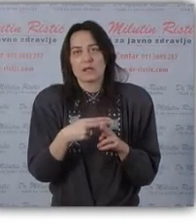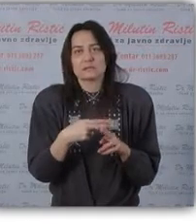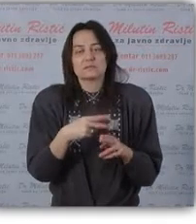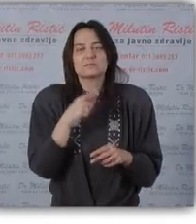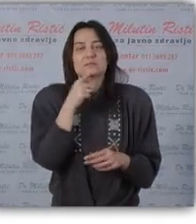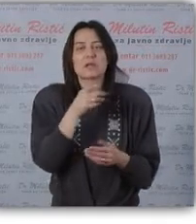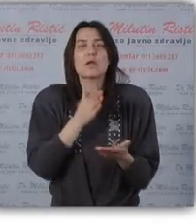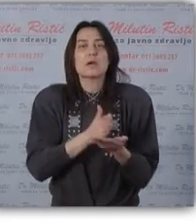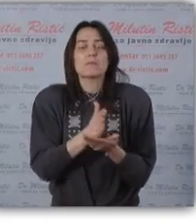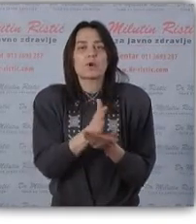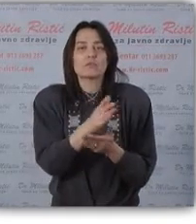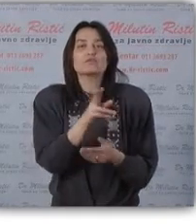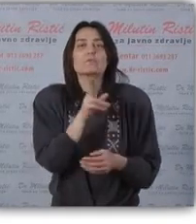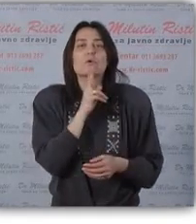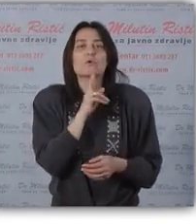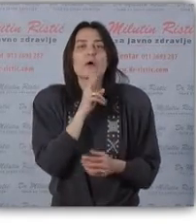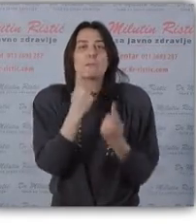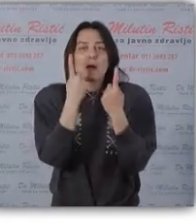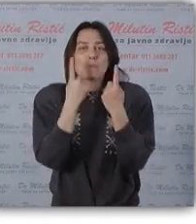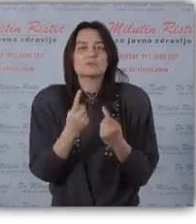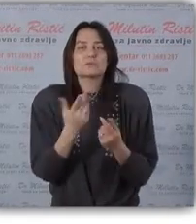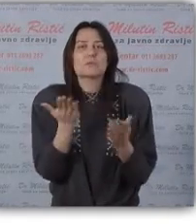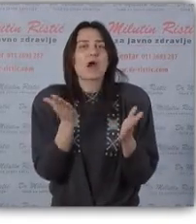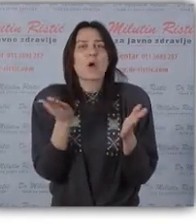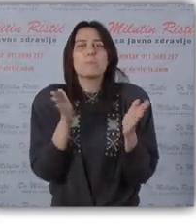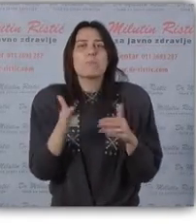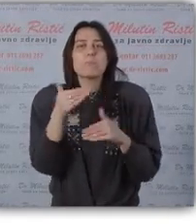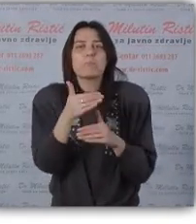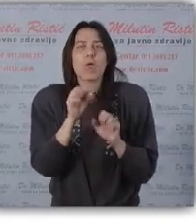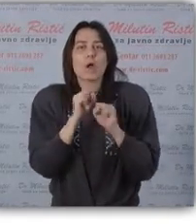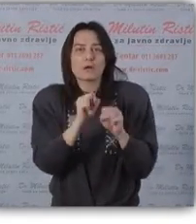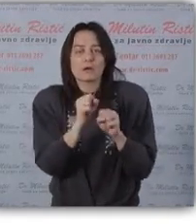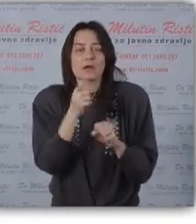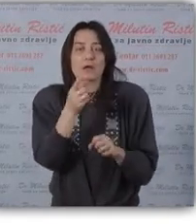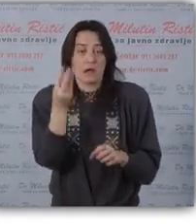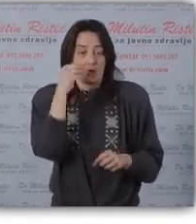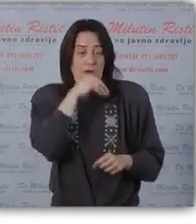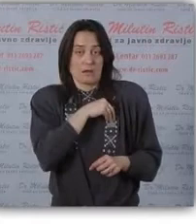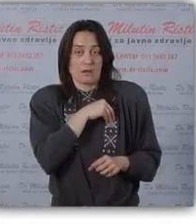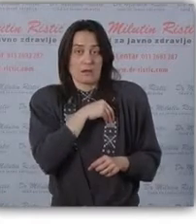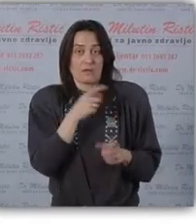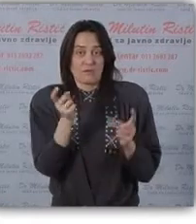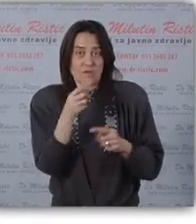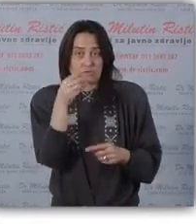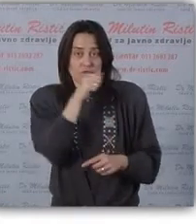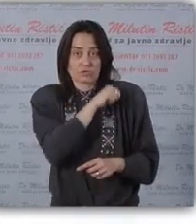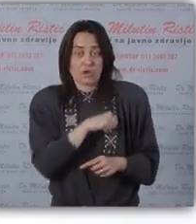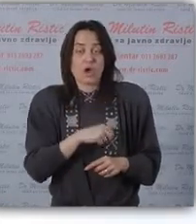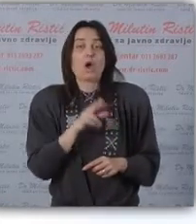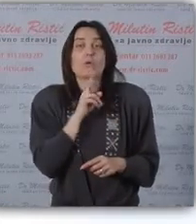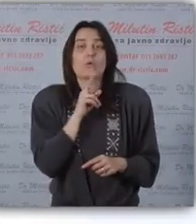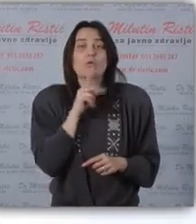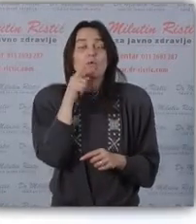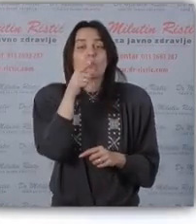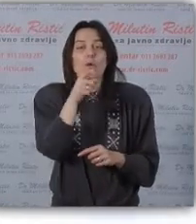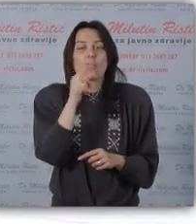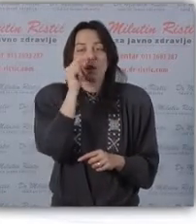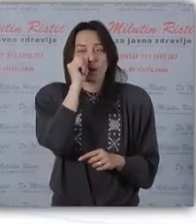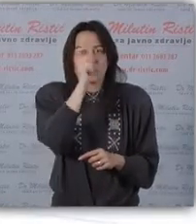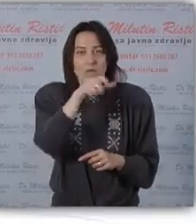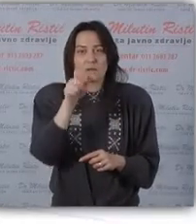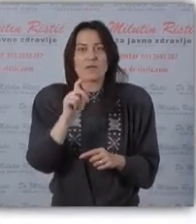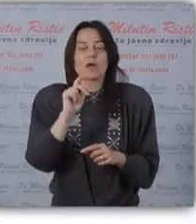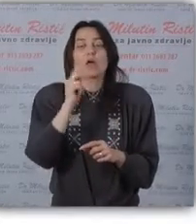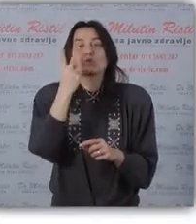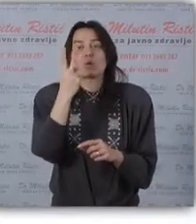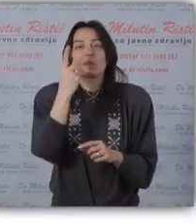mišića, bolestima u provođenju srca u kojima postoje blokovi. Tako da je indikacija za ugradnju pacemakera kod ljudi kod kojih postoje vave